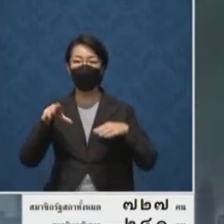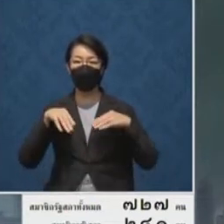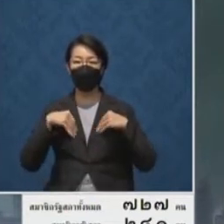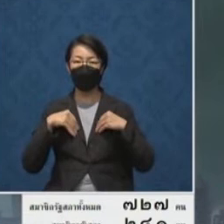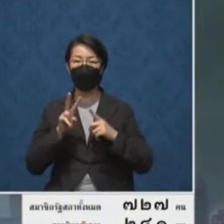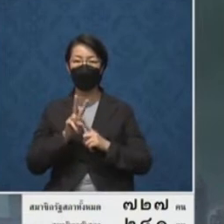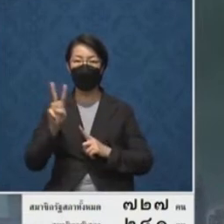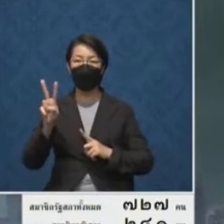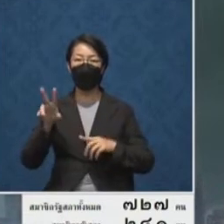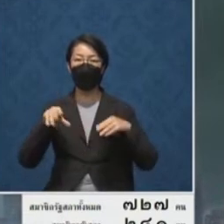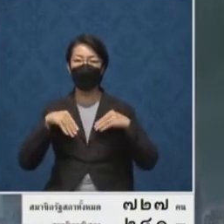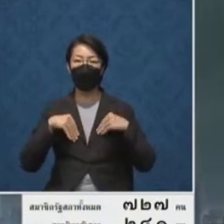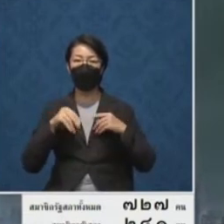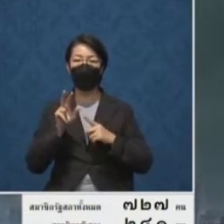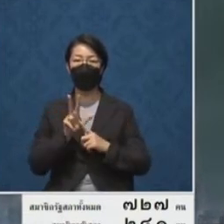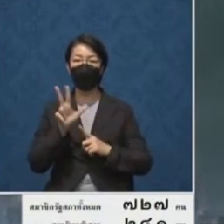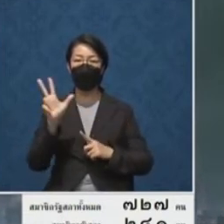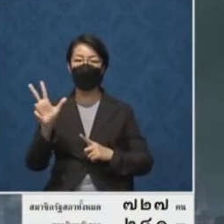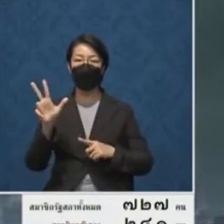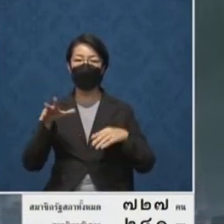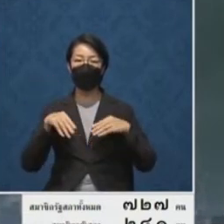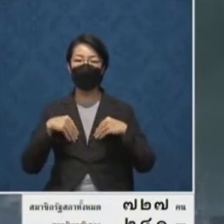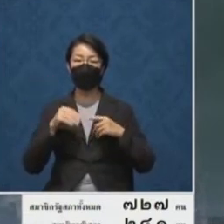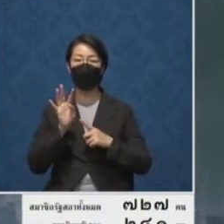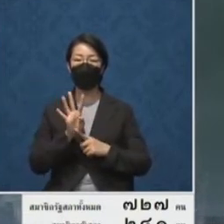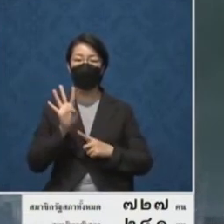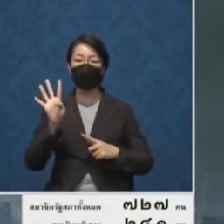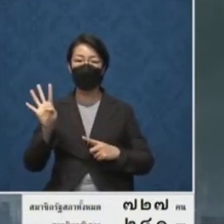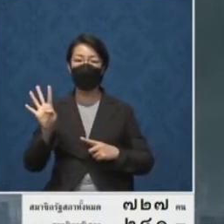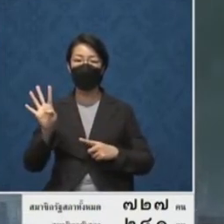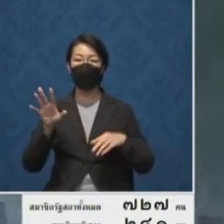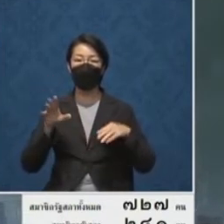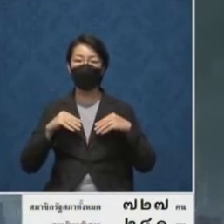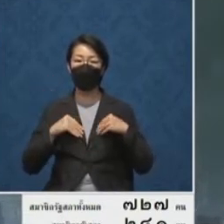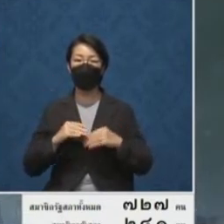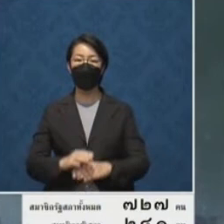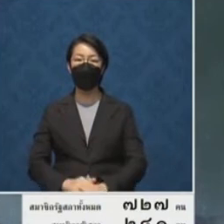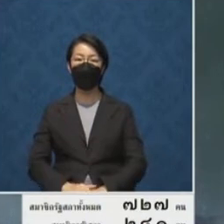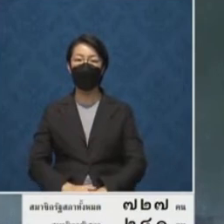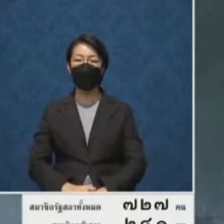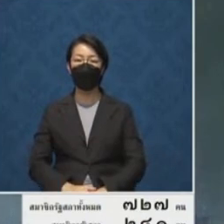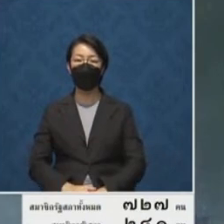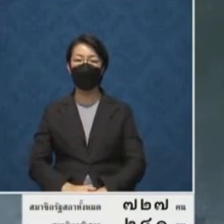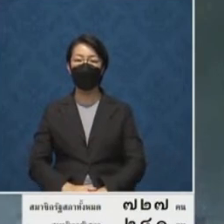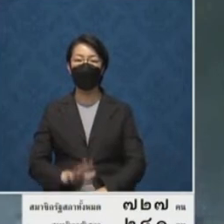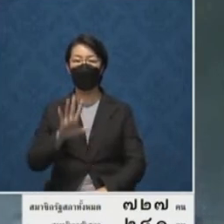1รับหลักการ2รับหลักการ3รับหลักการ4รับหลักการ